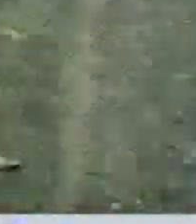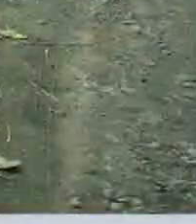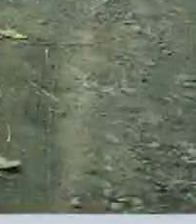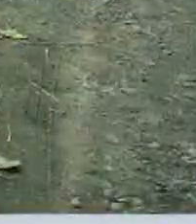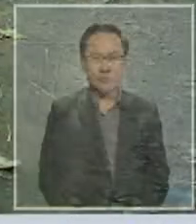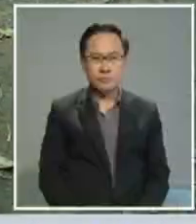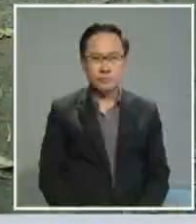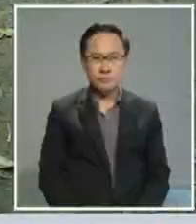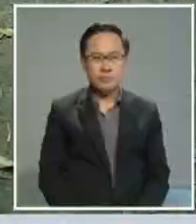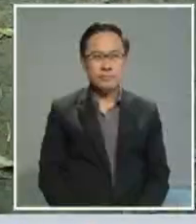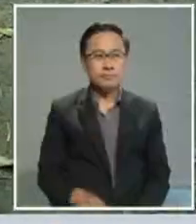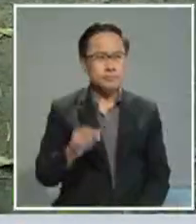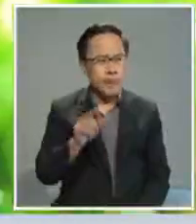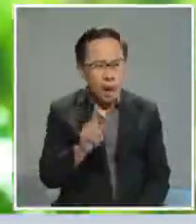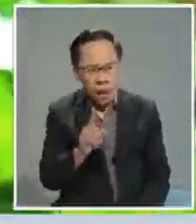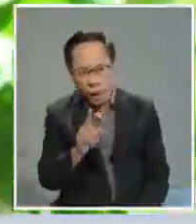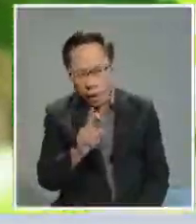เอานี่คุณรัชนี